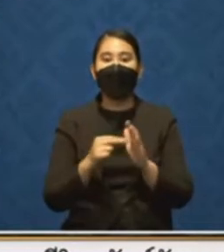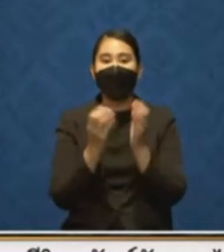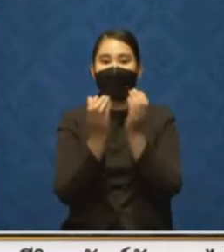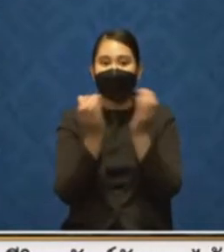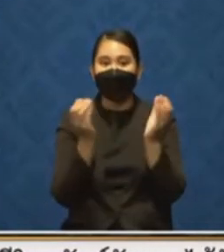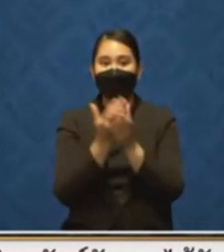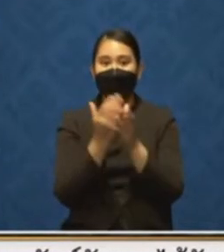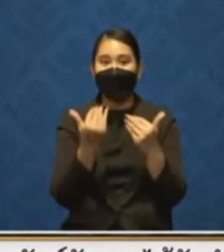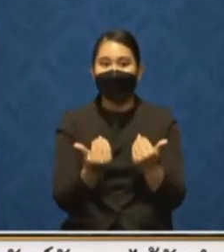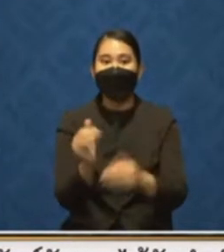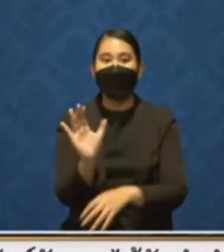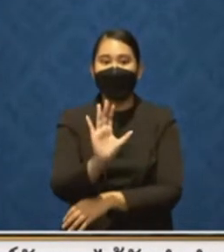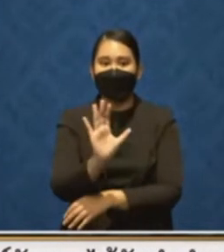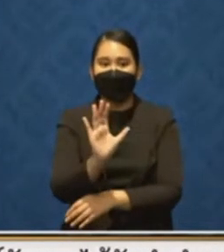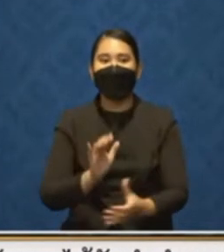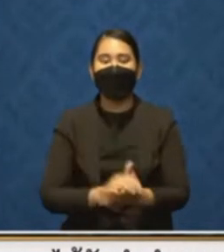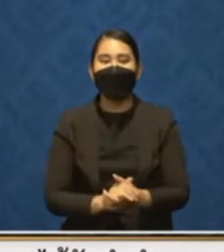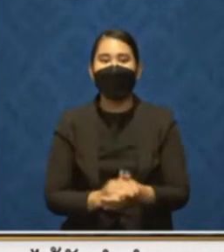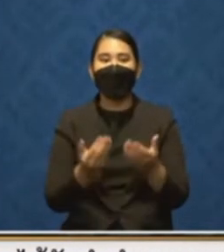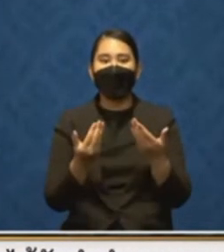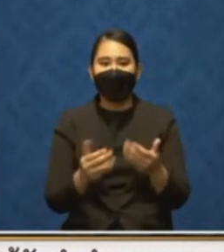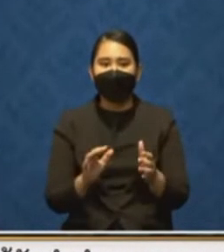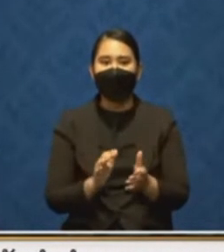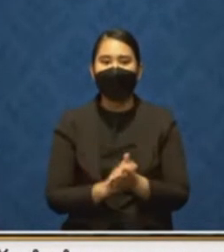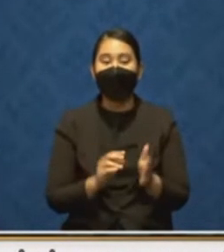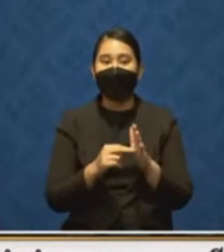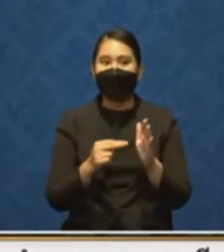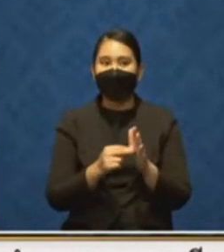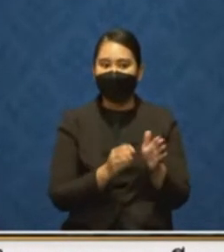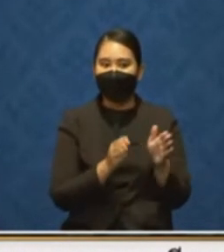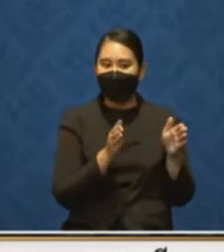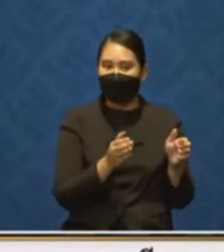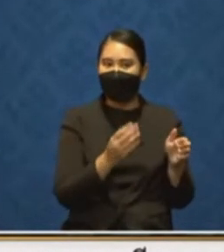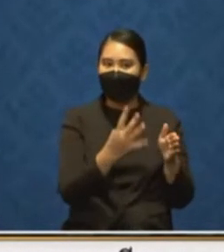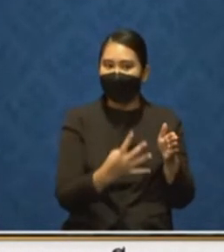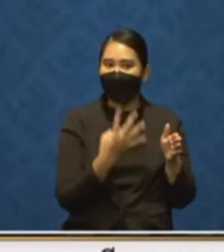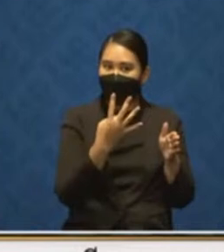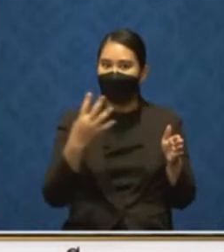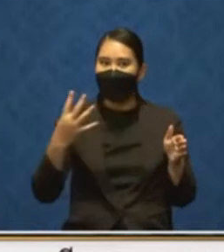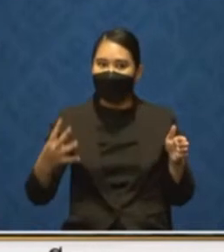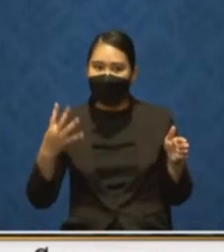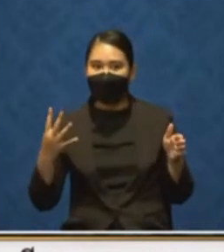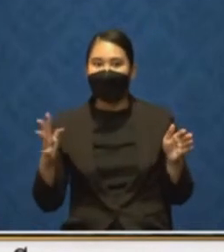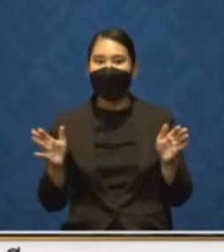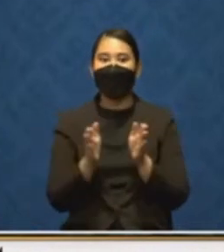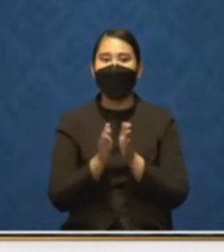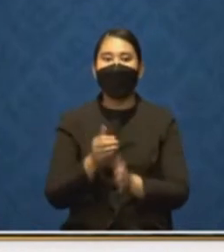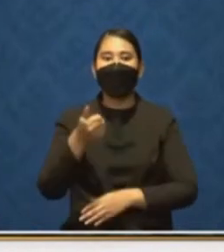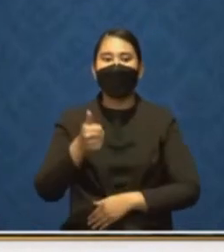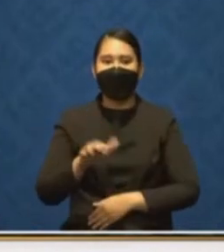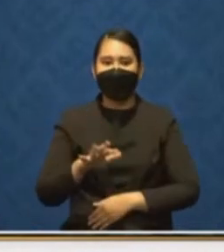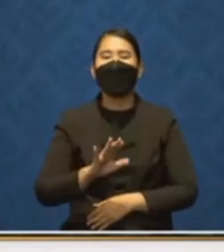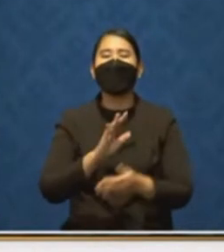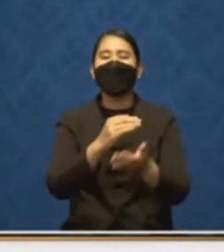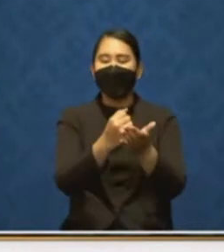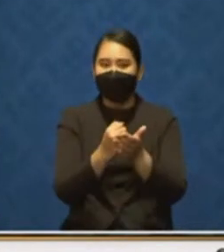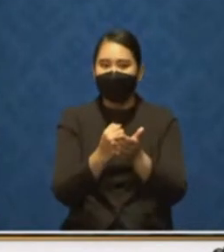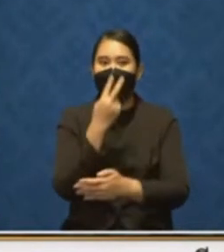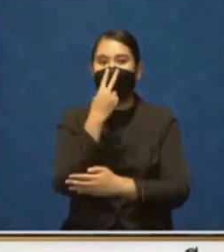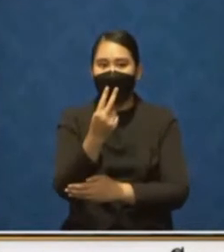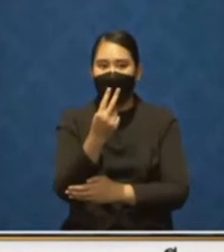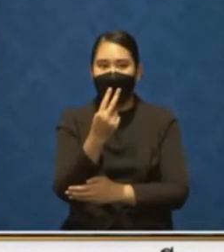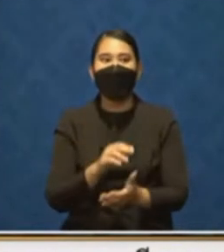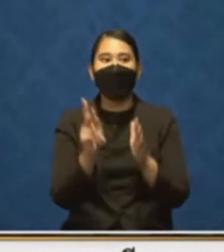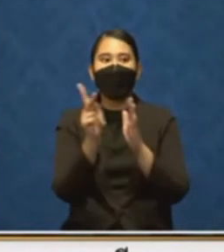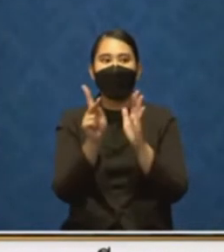และนำจะนำรถนับลงกันไม่ได้อะไรต่างๆวันนี้นะครับผมก็กราบเรียนให้ท่านช่วยดูหุ้นมาตรา